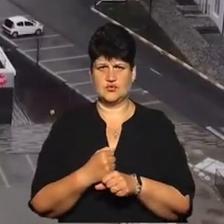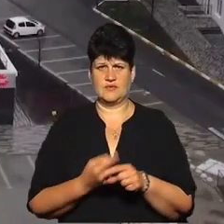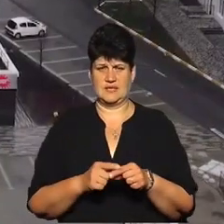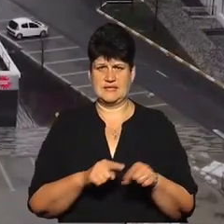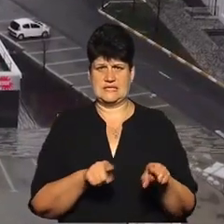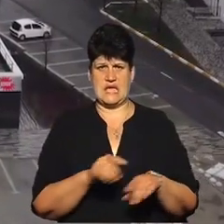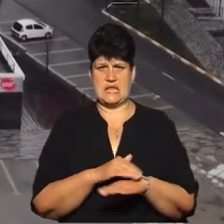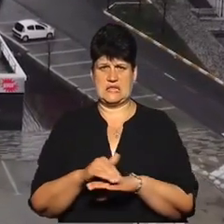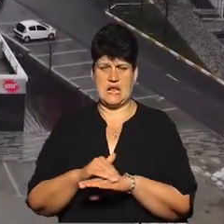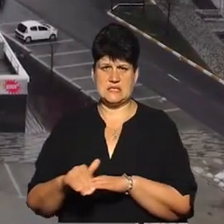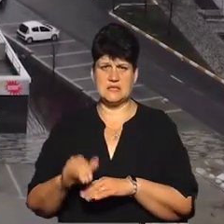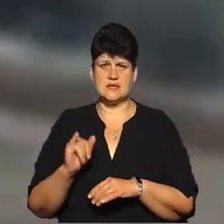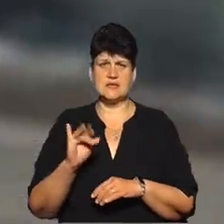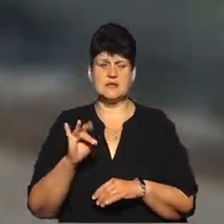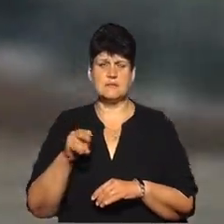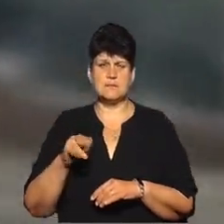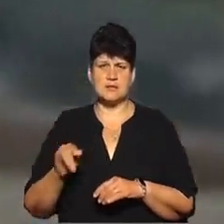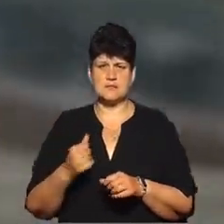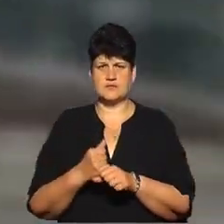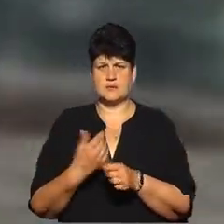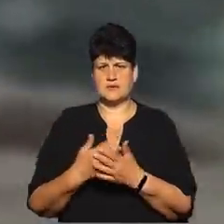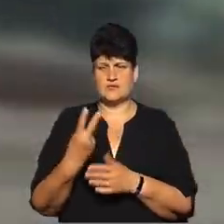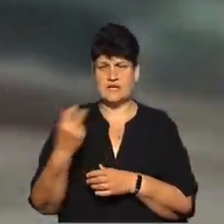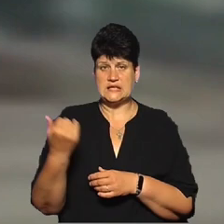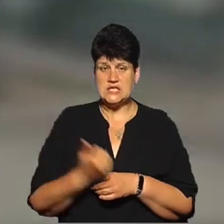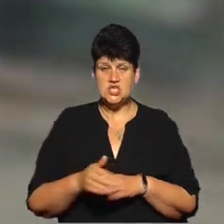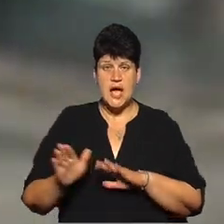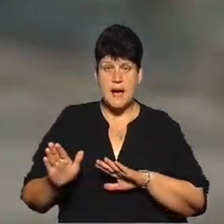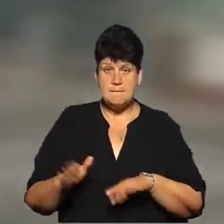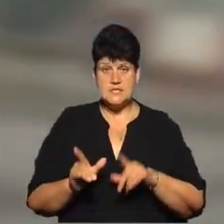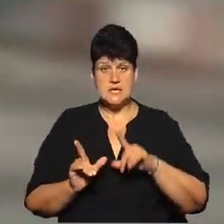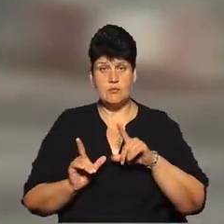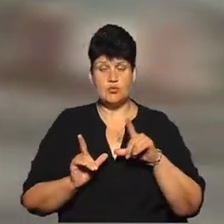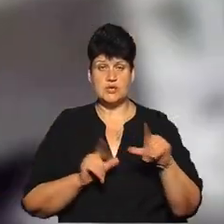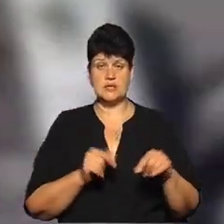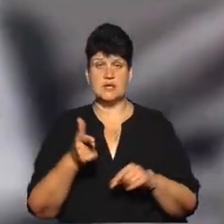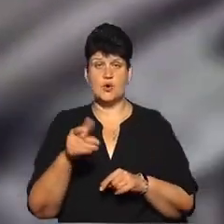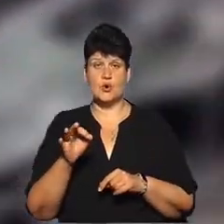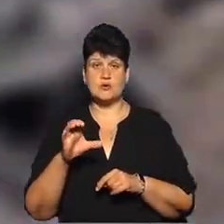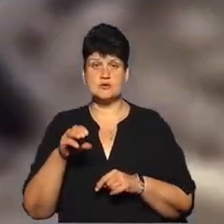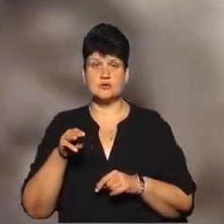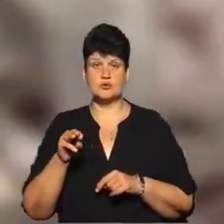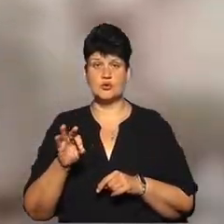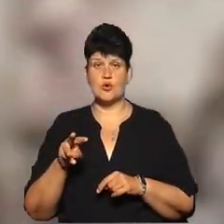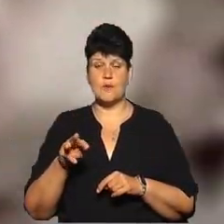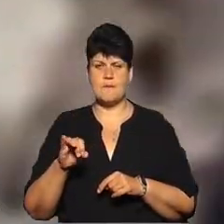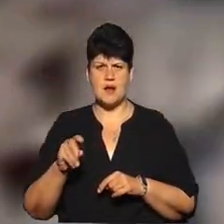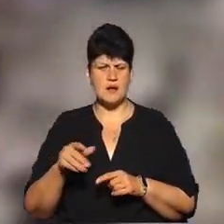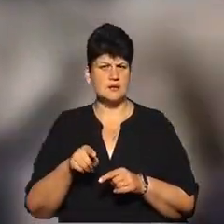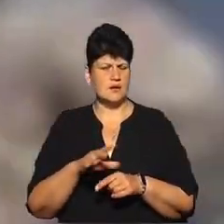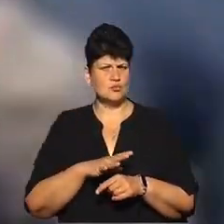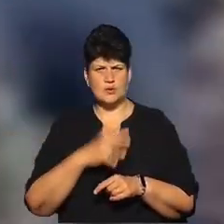адреси. Ірпіні працювали приблизно 2 тижні, а після поїхали до Гостомеля. Там, пригадує чоловік, було багато російської техніки,